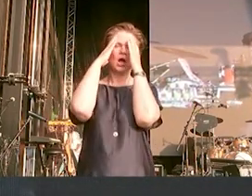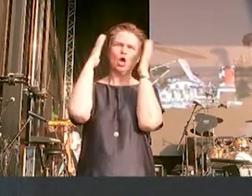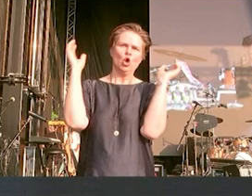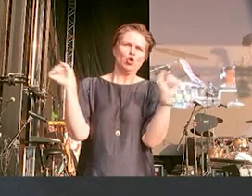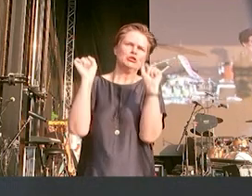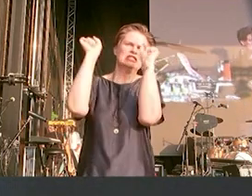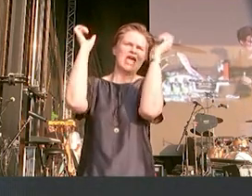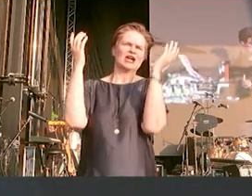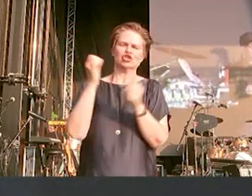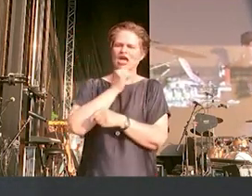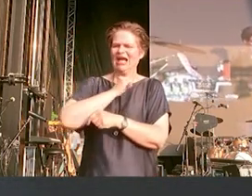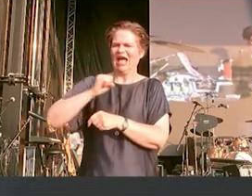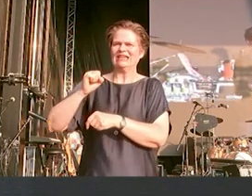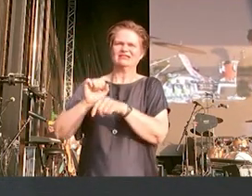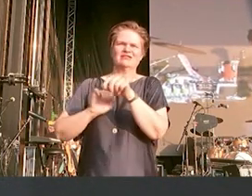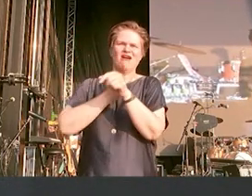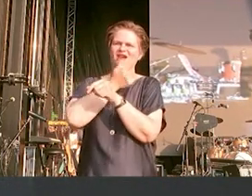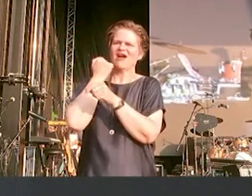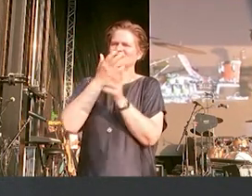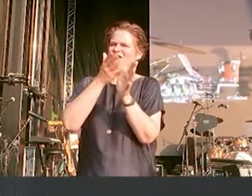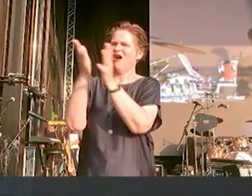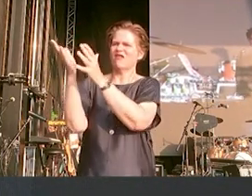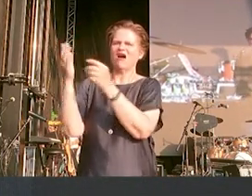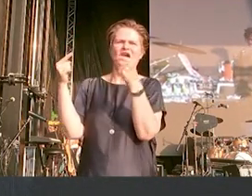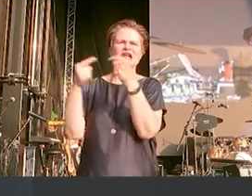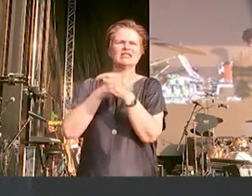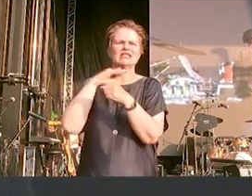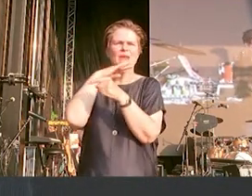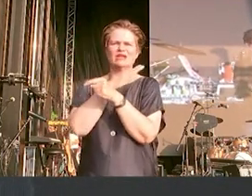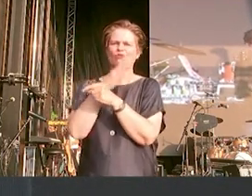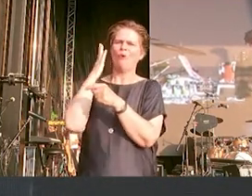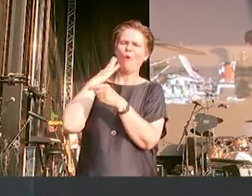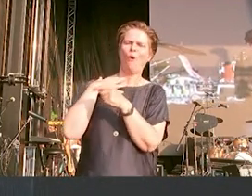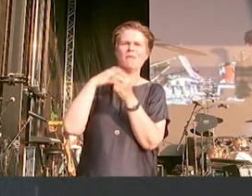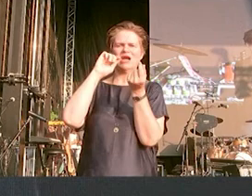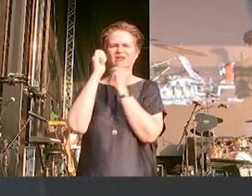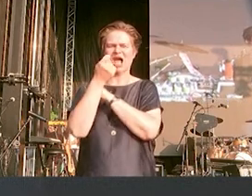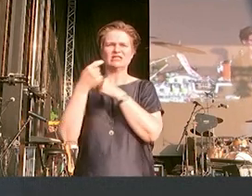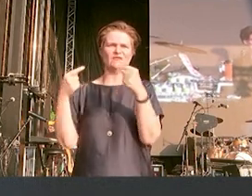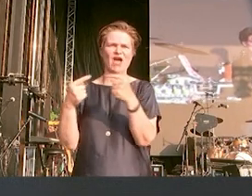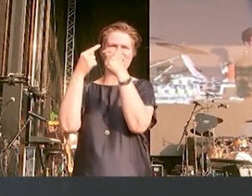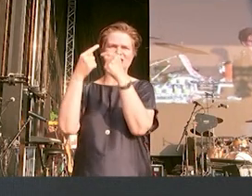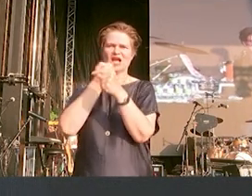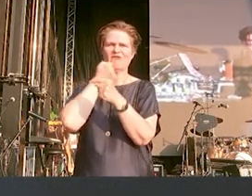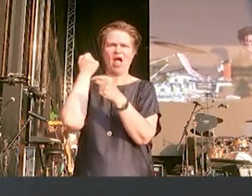Zunahme rechtsradikaler, autoritärer, revisionistischer, antisemitischer, homo- und transfeindlicher Gewalt